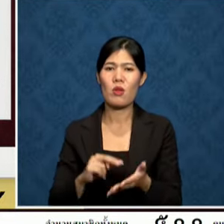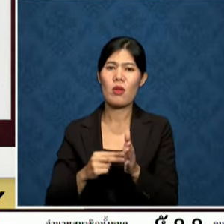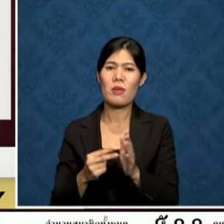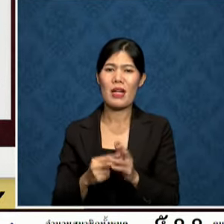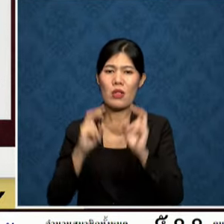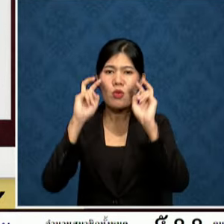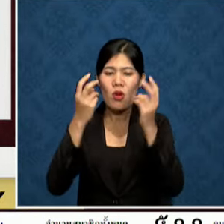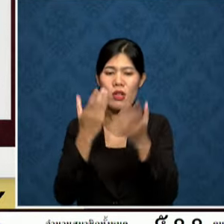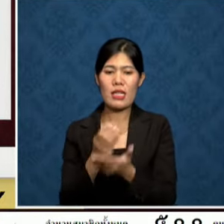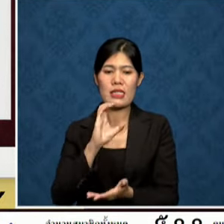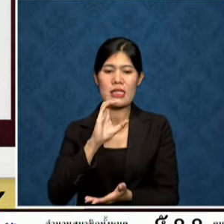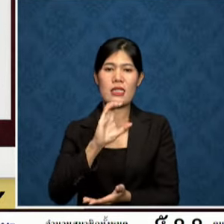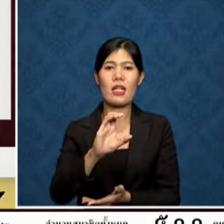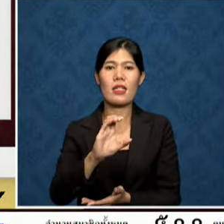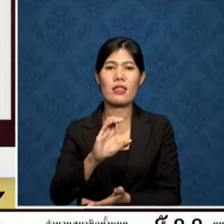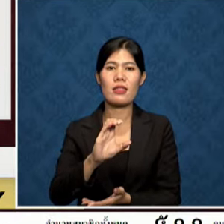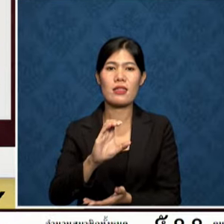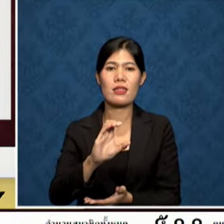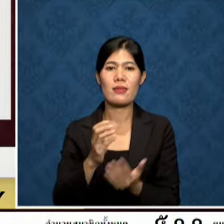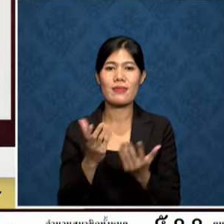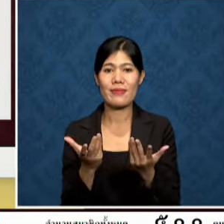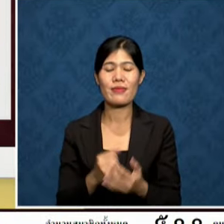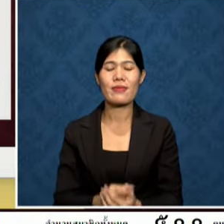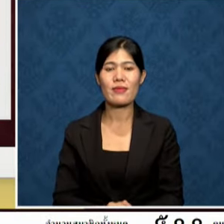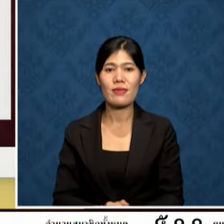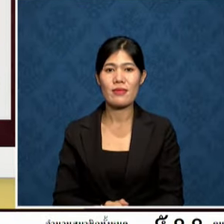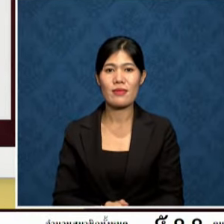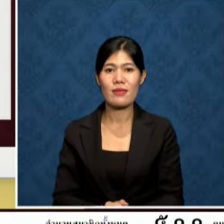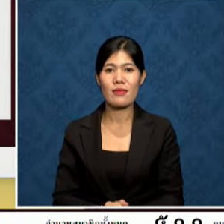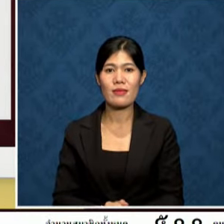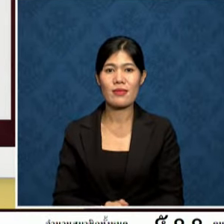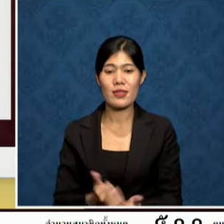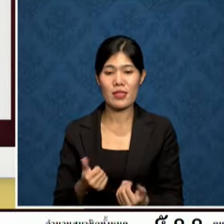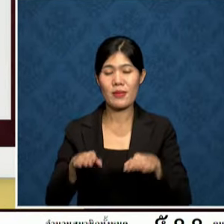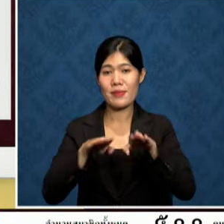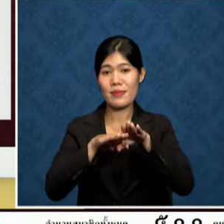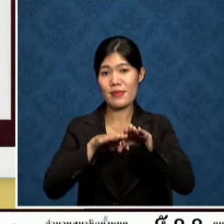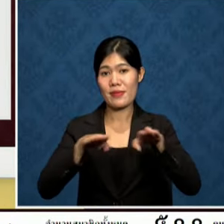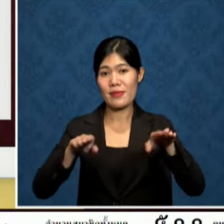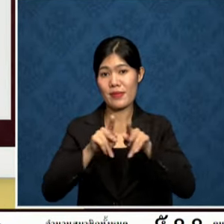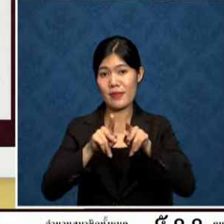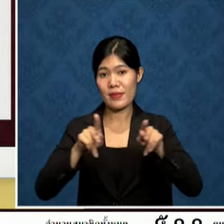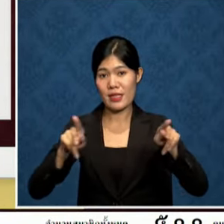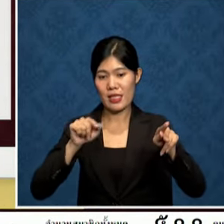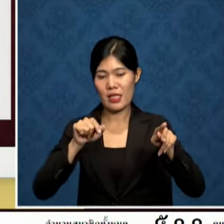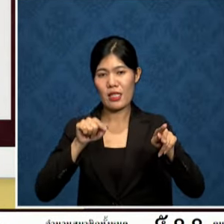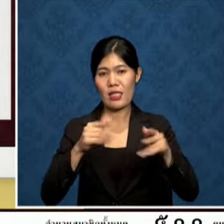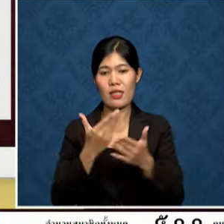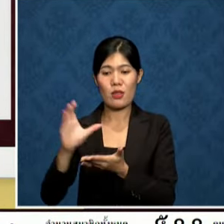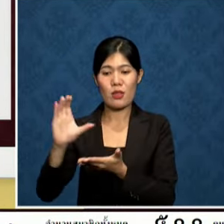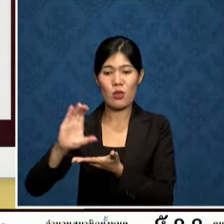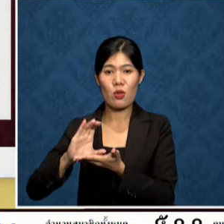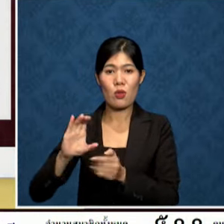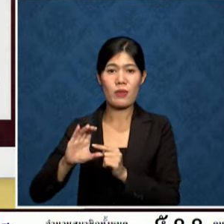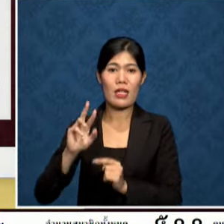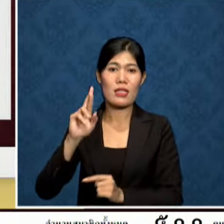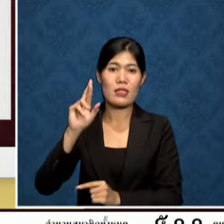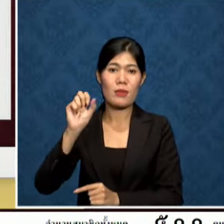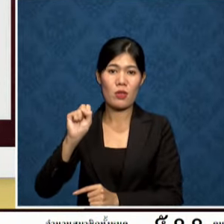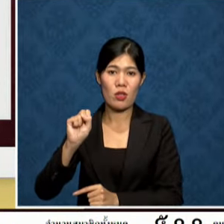คะจริงๆแล้วมันมีเอ่อของเอ่อหลักเกณฑ์ของสำนักงบประมาณเนี่ยสำหรับงบกลางเงินสำรองใช้จ่าย